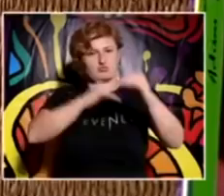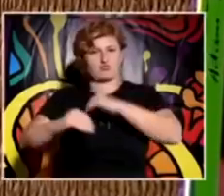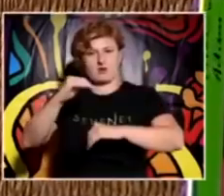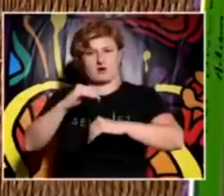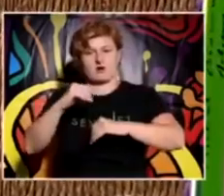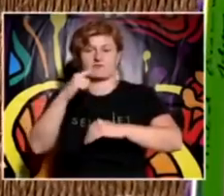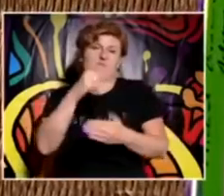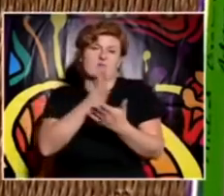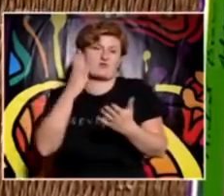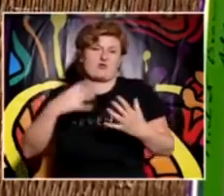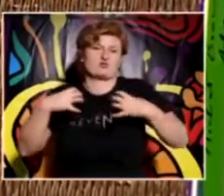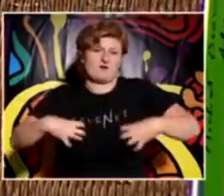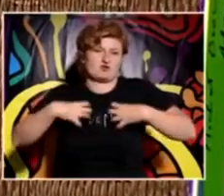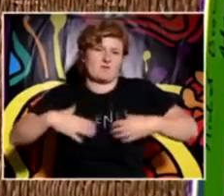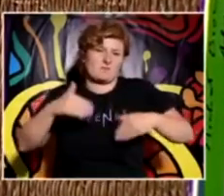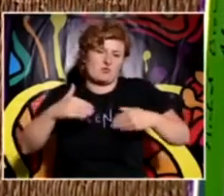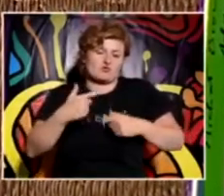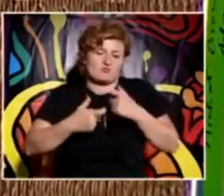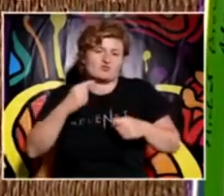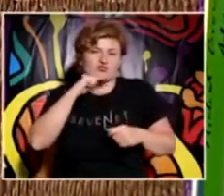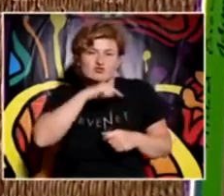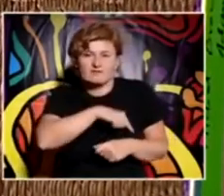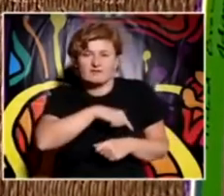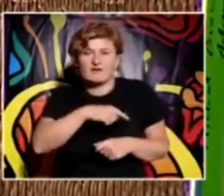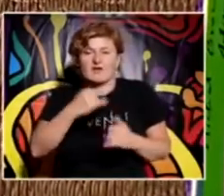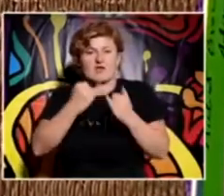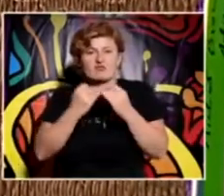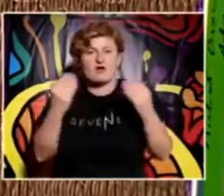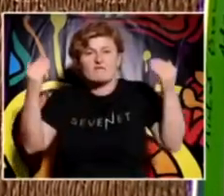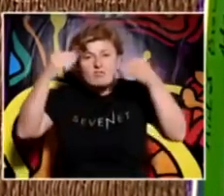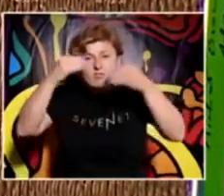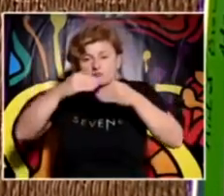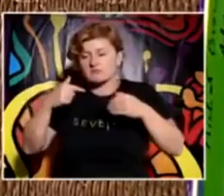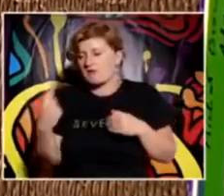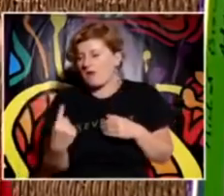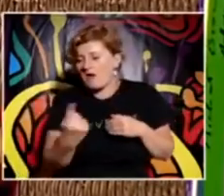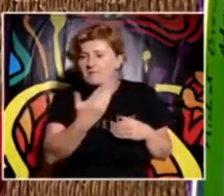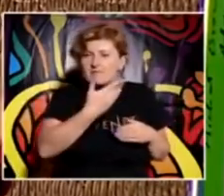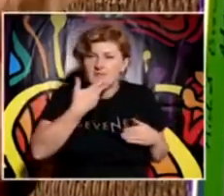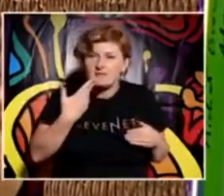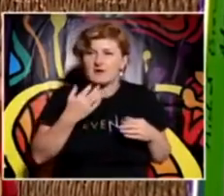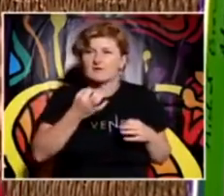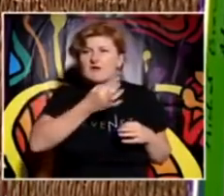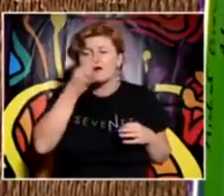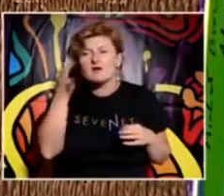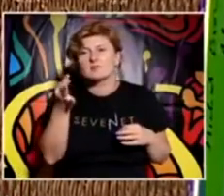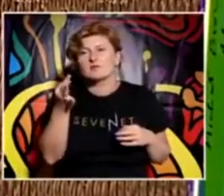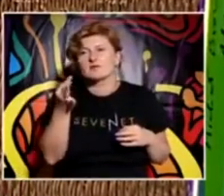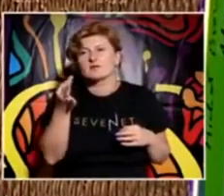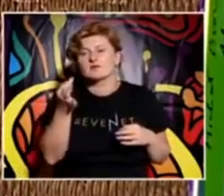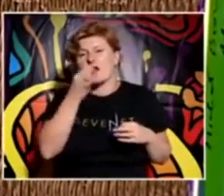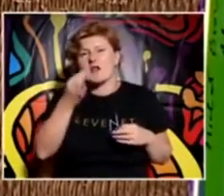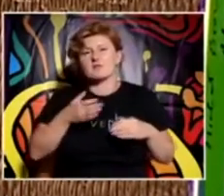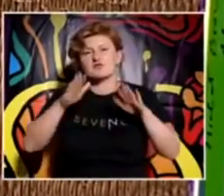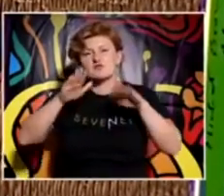najwyżej zwierzęta mogą ci zrobić krzywdę. Ale właśnie, jeśli nie chodzisz po nocach gdzieś, najlepiej też jak